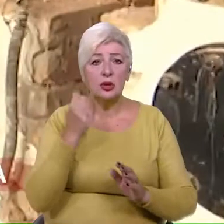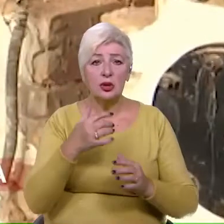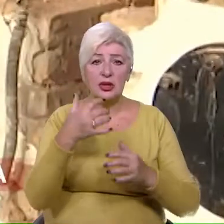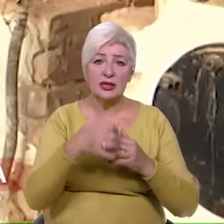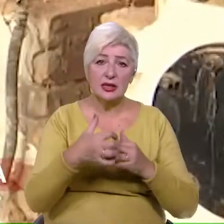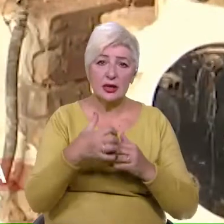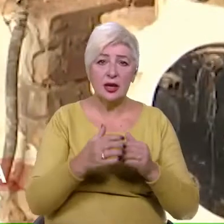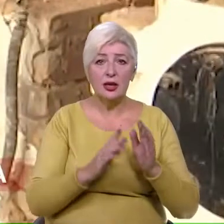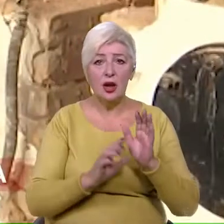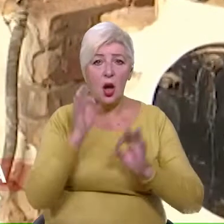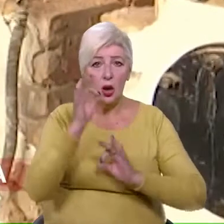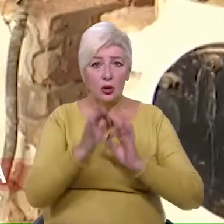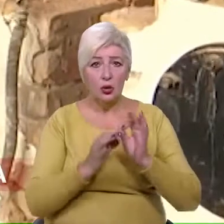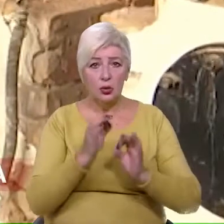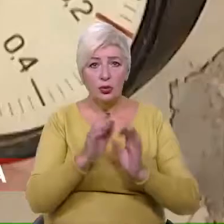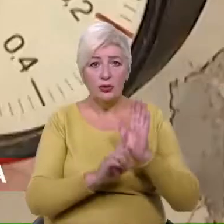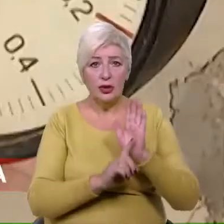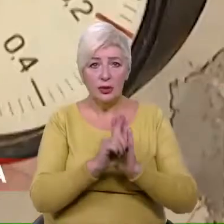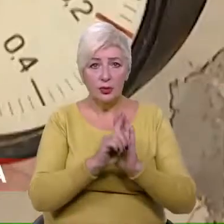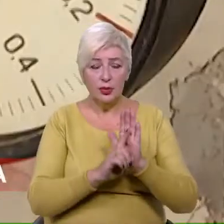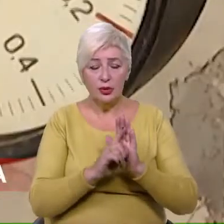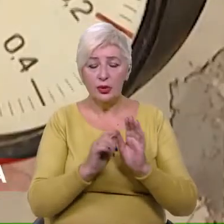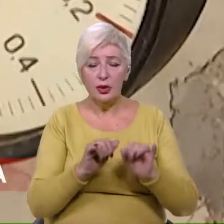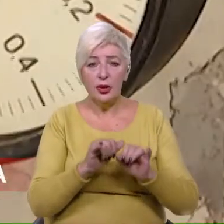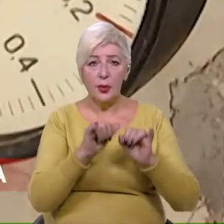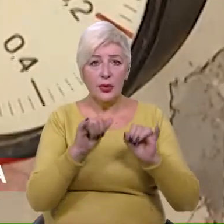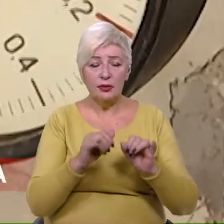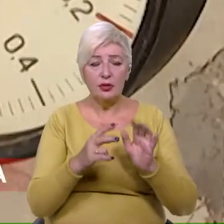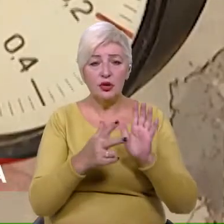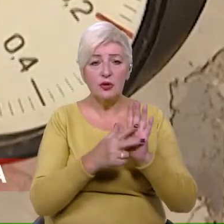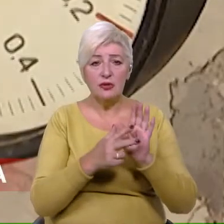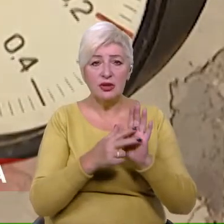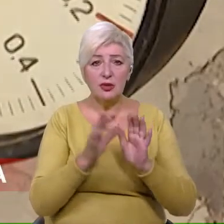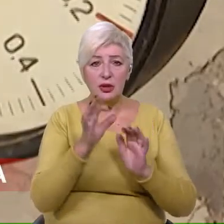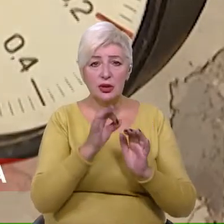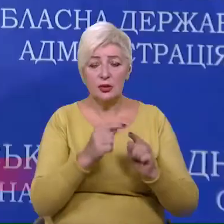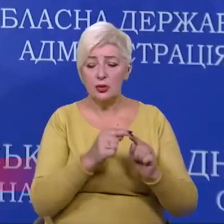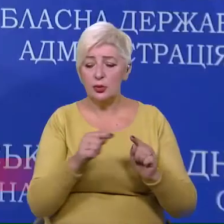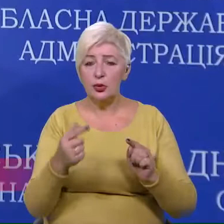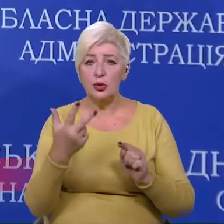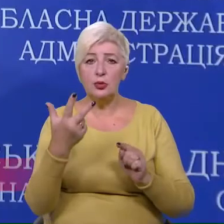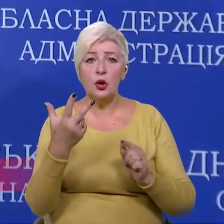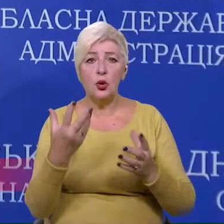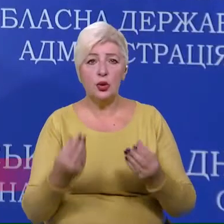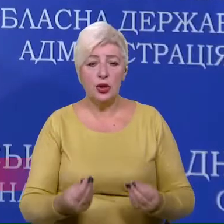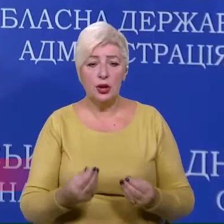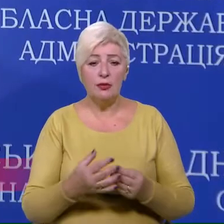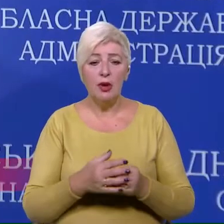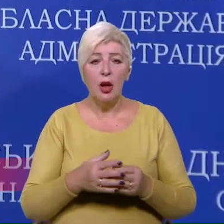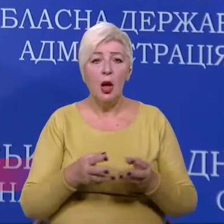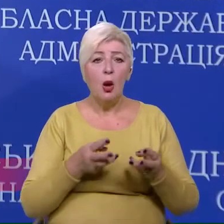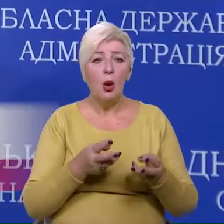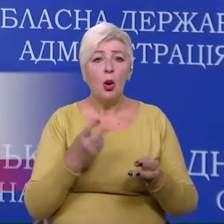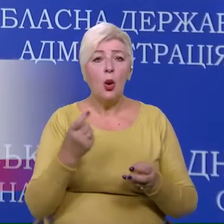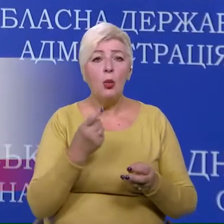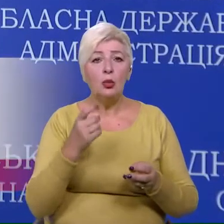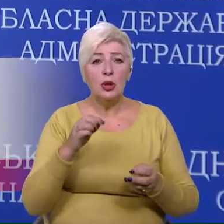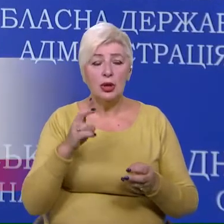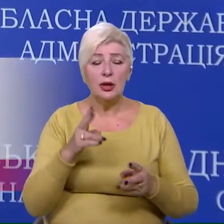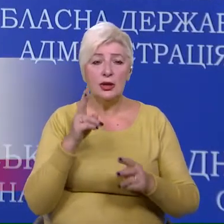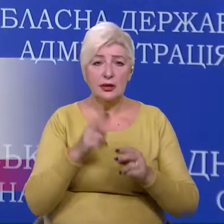середньодобова температура не перевищуватиме 8 градусів протягом 3 днів. Комунальники завершили технічну